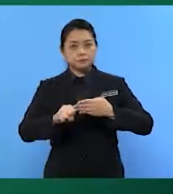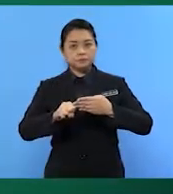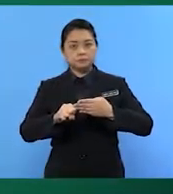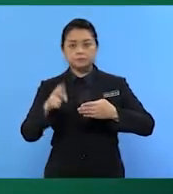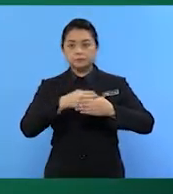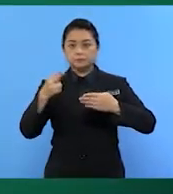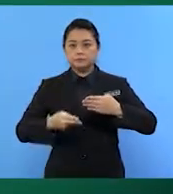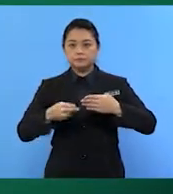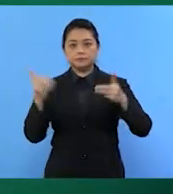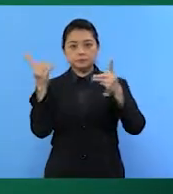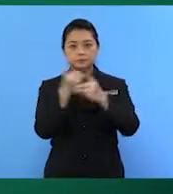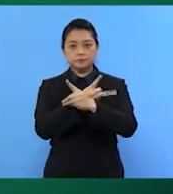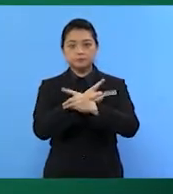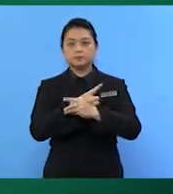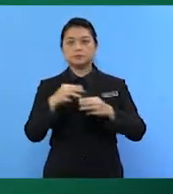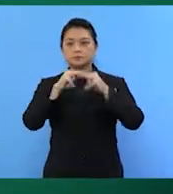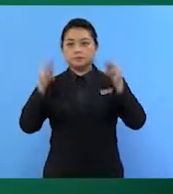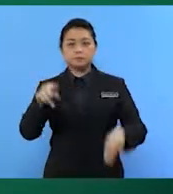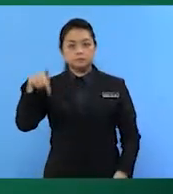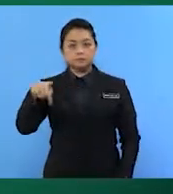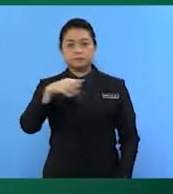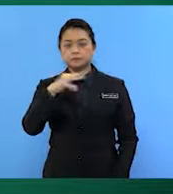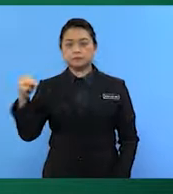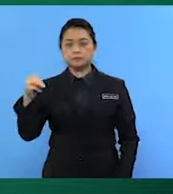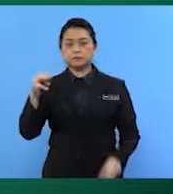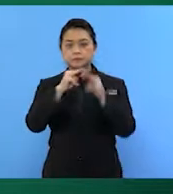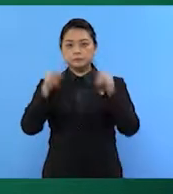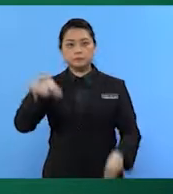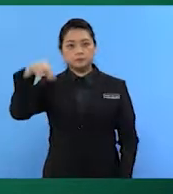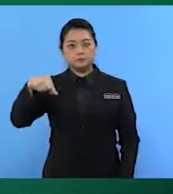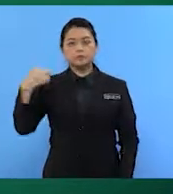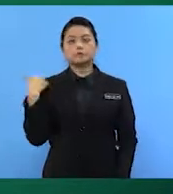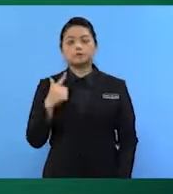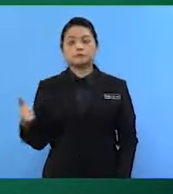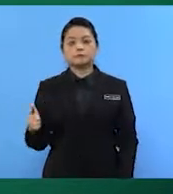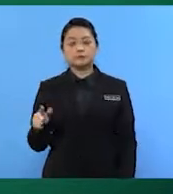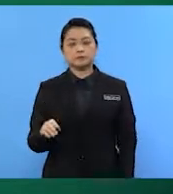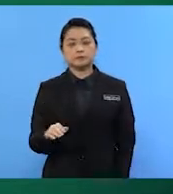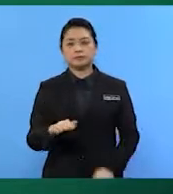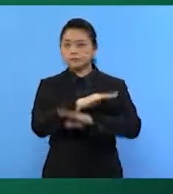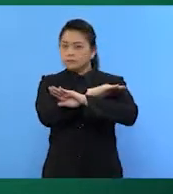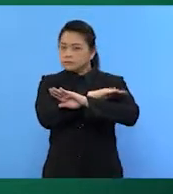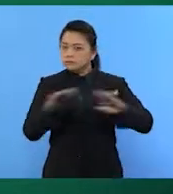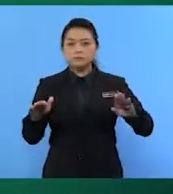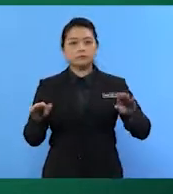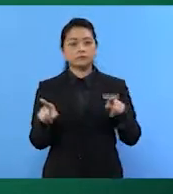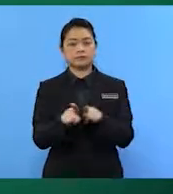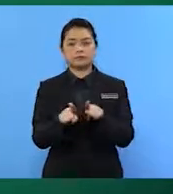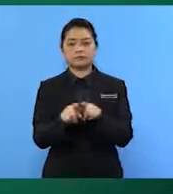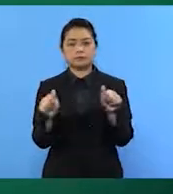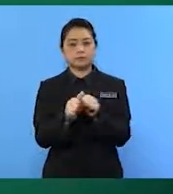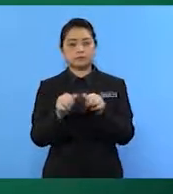hasil darab matriks P dan matriks Q adalah tidak sama dengan